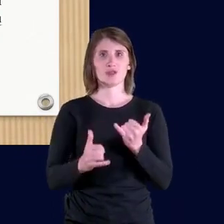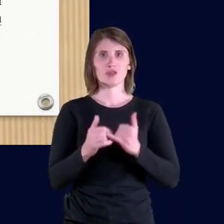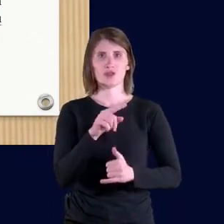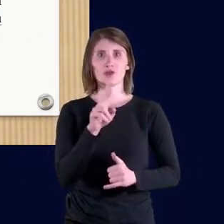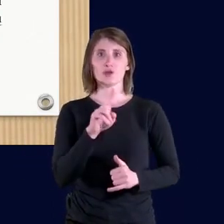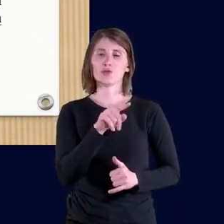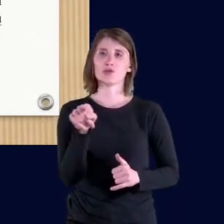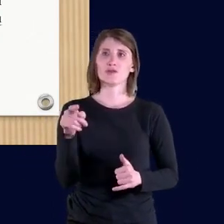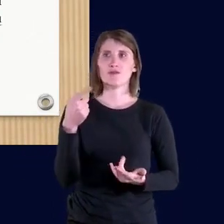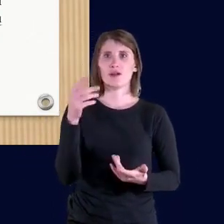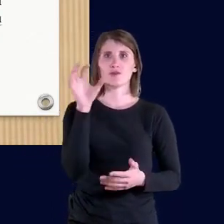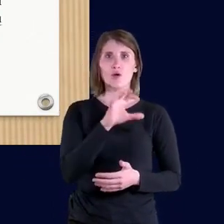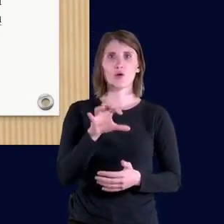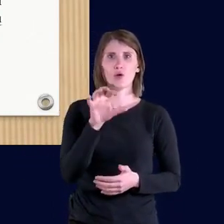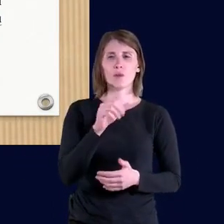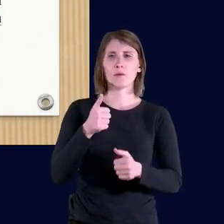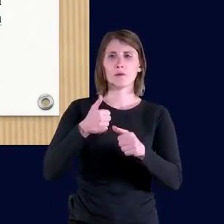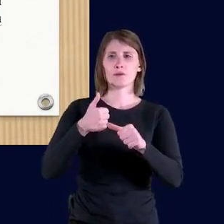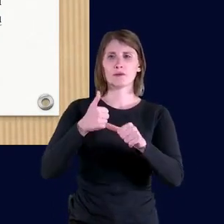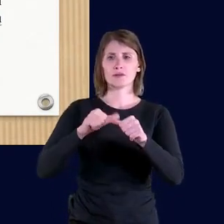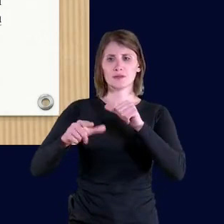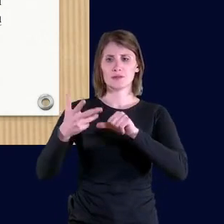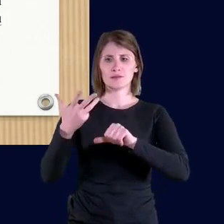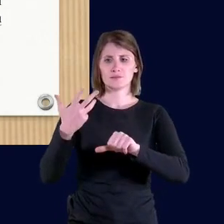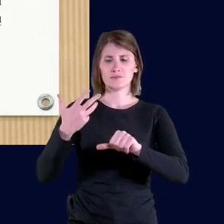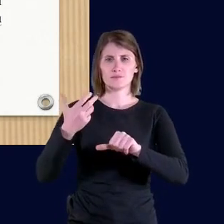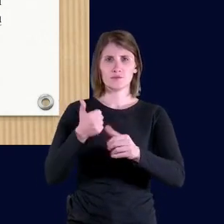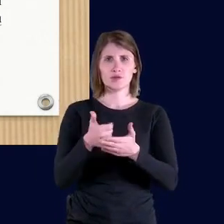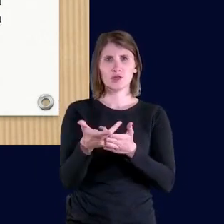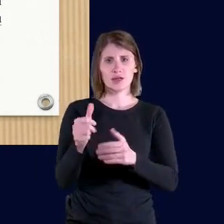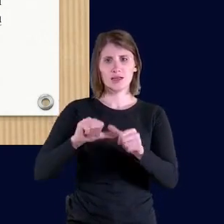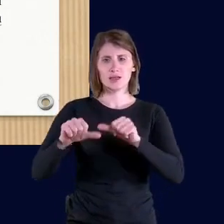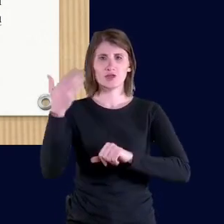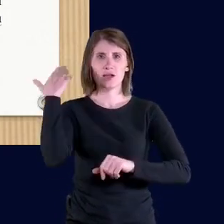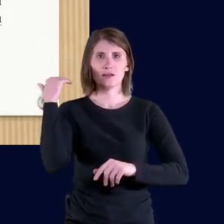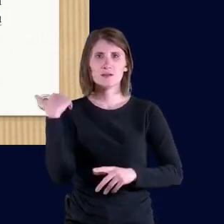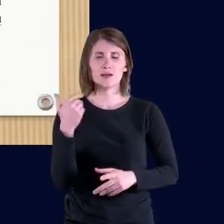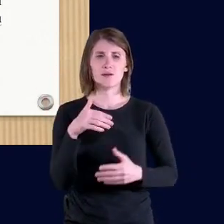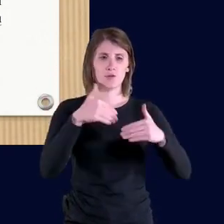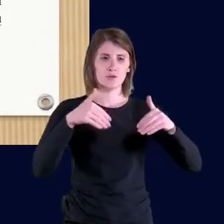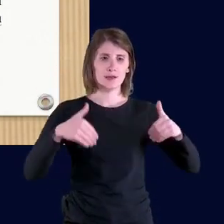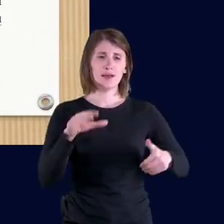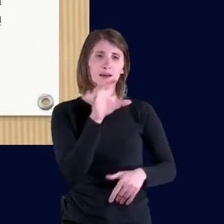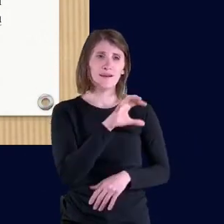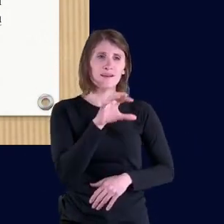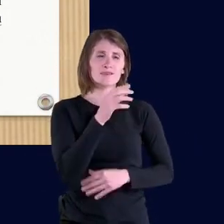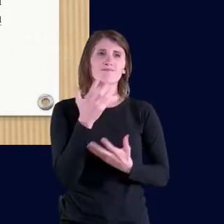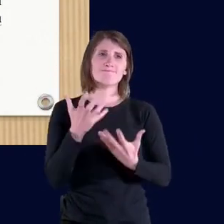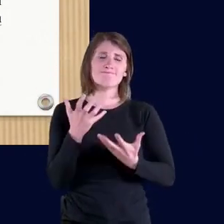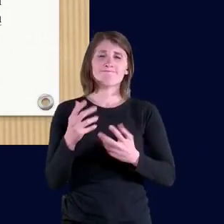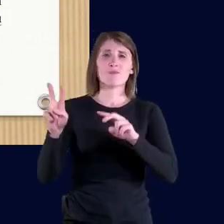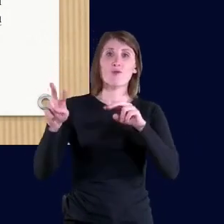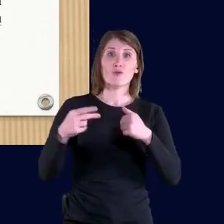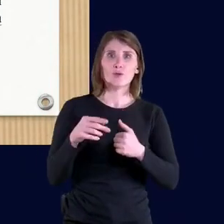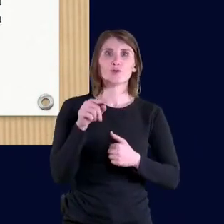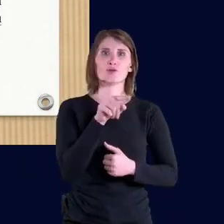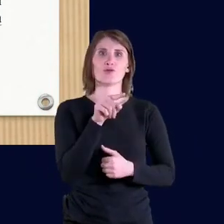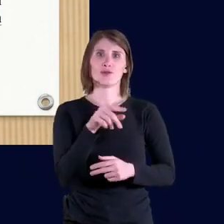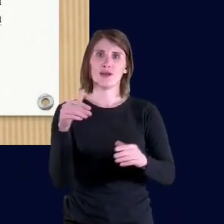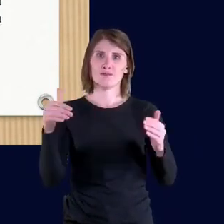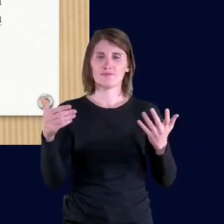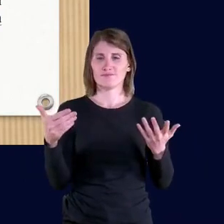oglądał nie wiem kilkanaście lat temu jakiś spektakl chciałby do niego powrócić To jest bardzo dobre miejsce